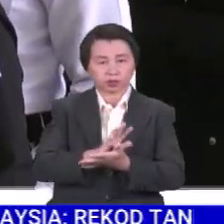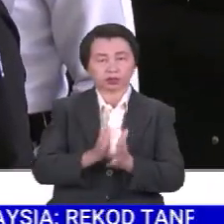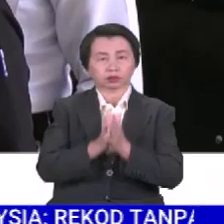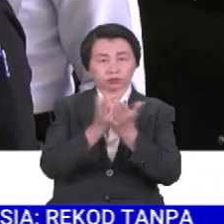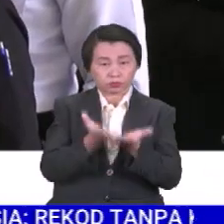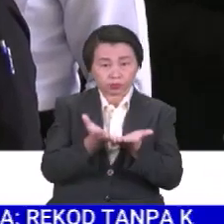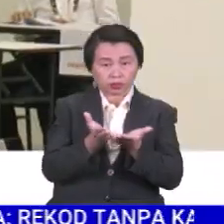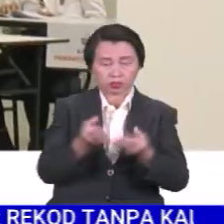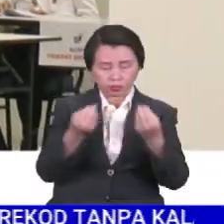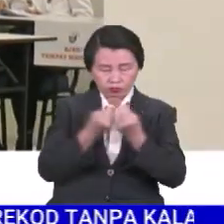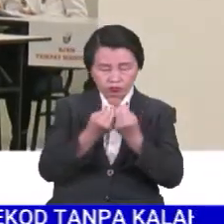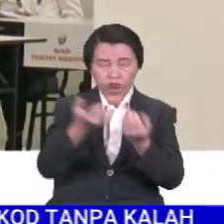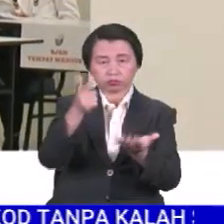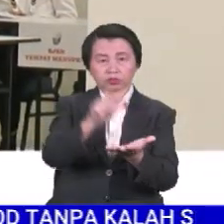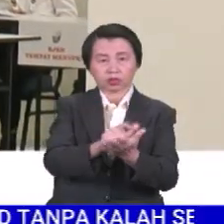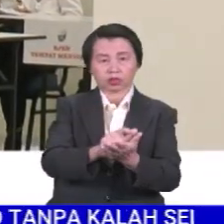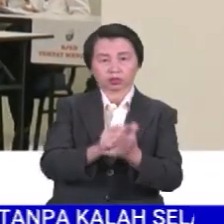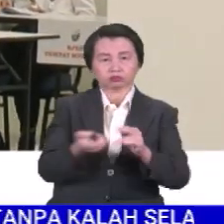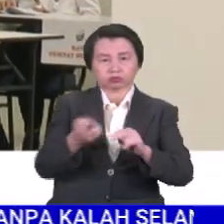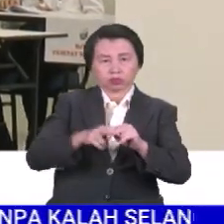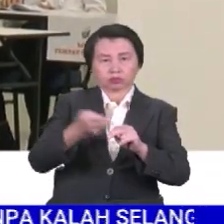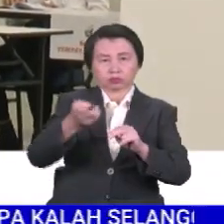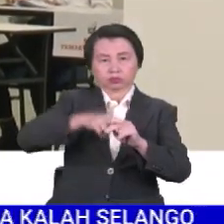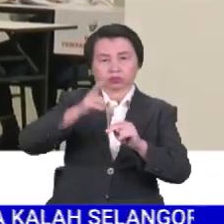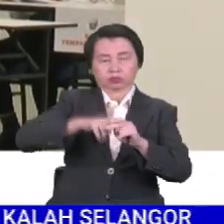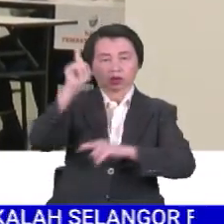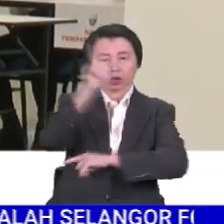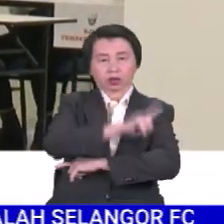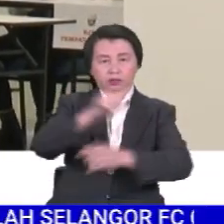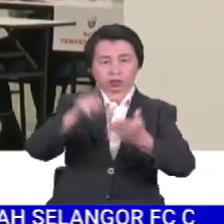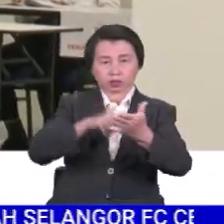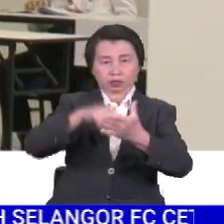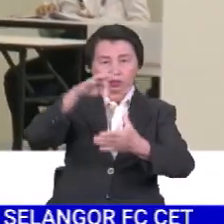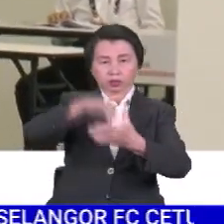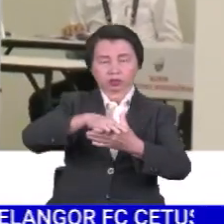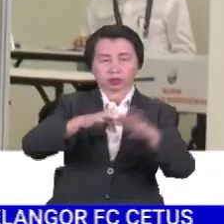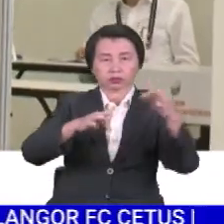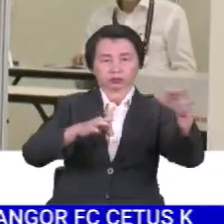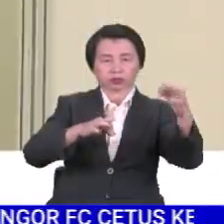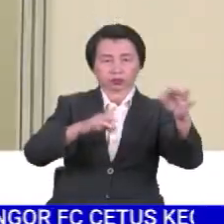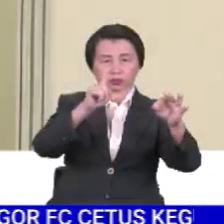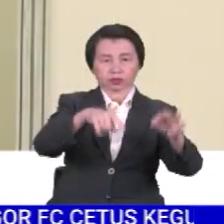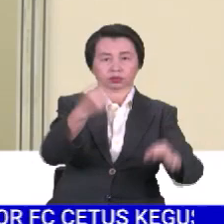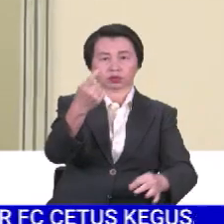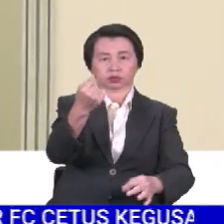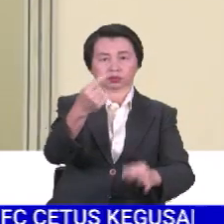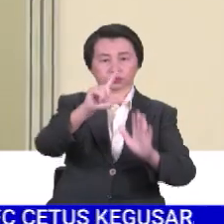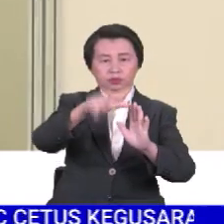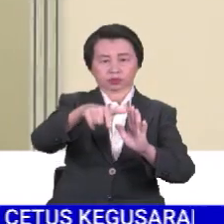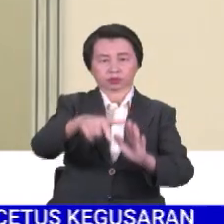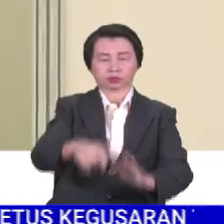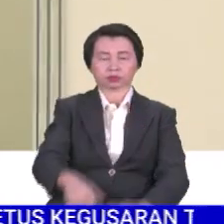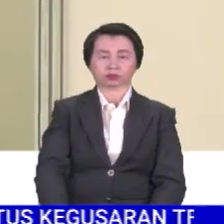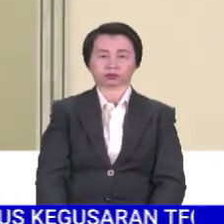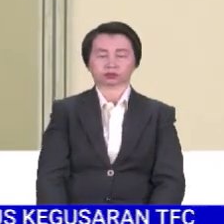dibuka. Jumlah laporan itu dijangka meningkat menjelang hari mengundi pada 19 November nanti.